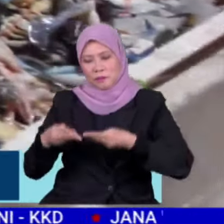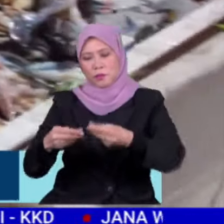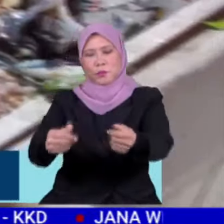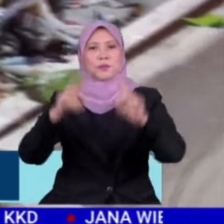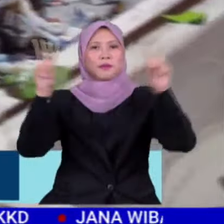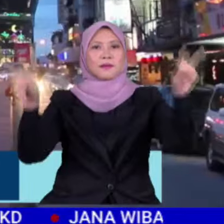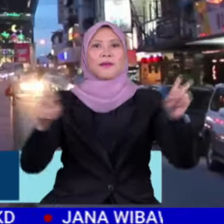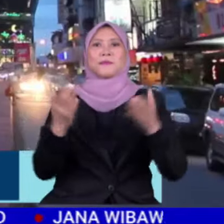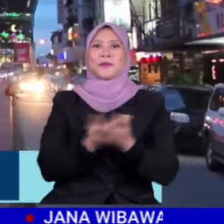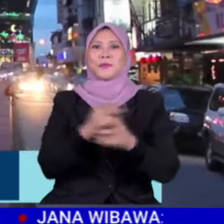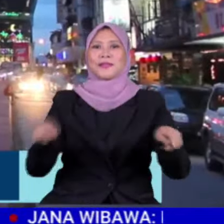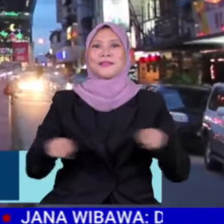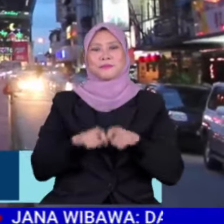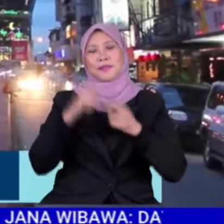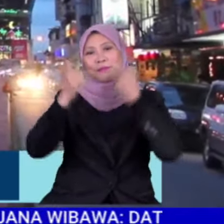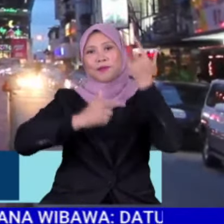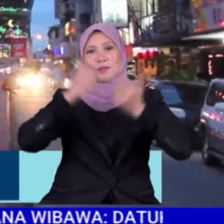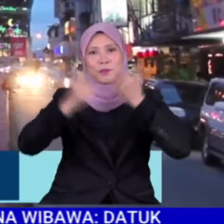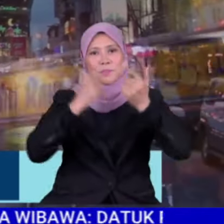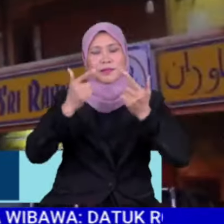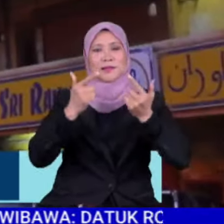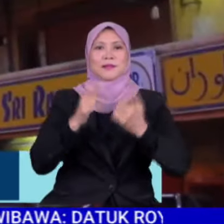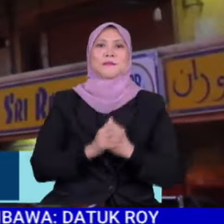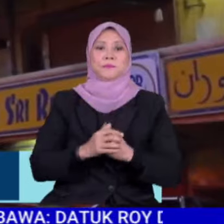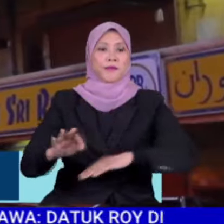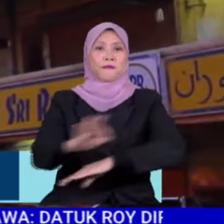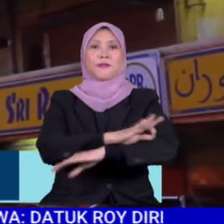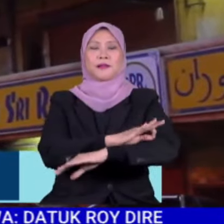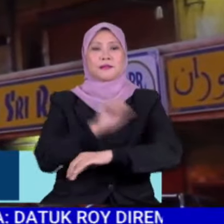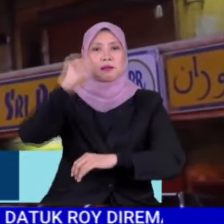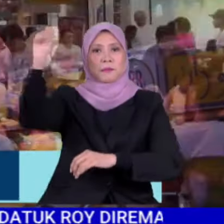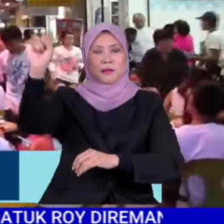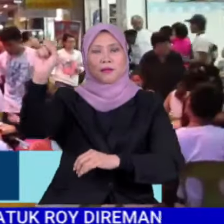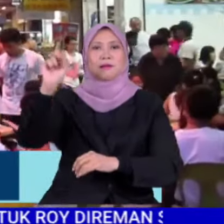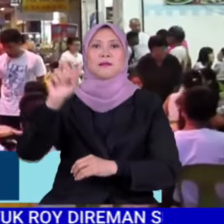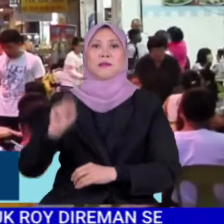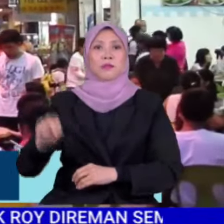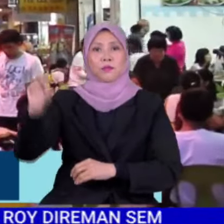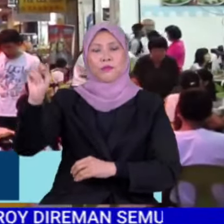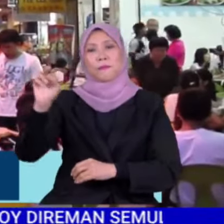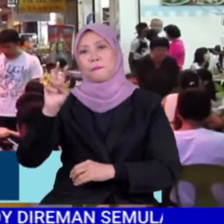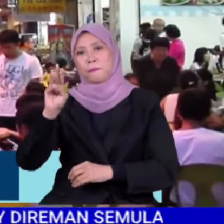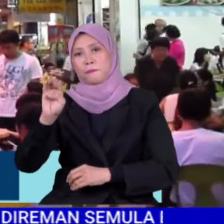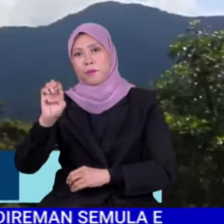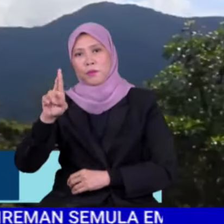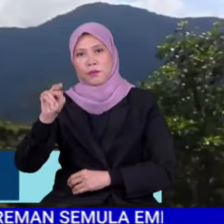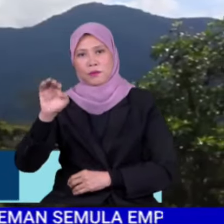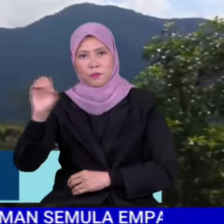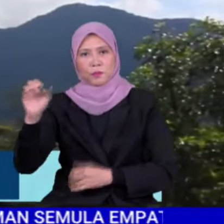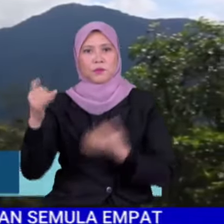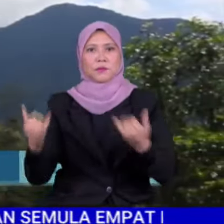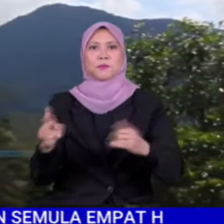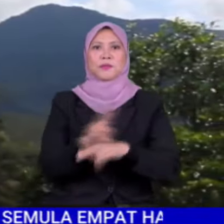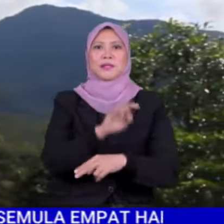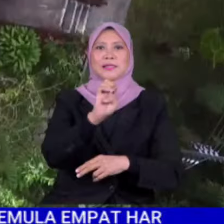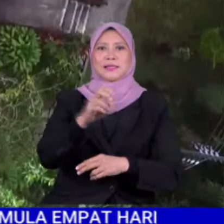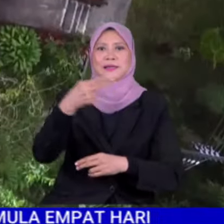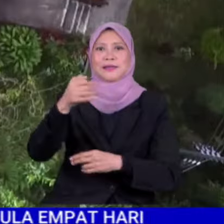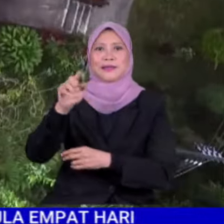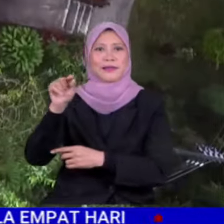slogan baru destinasi pelancongan iaitu Feel Sabah North Borneo. Kerana itu juga kenderaan e-hailing digunakan